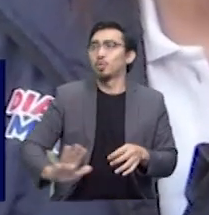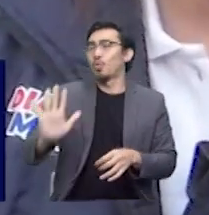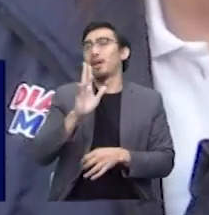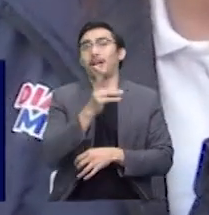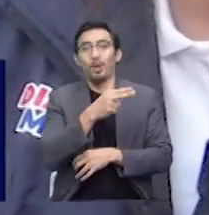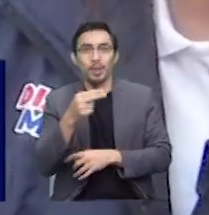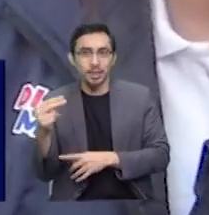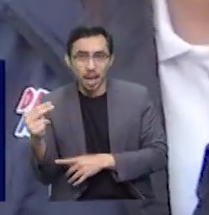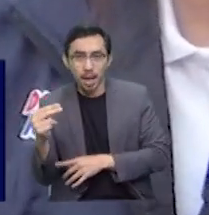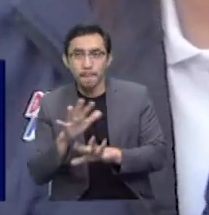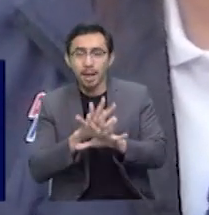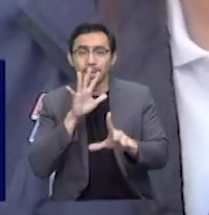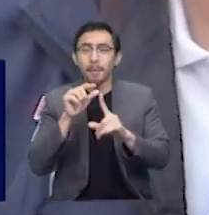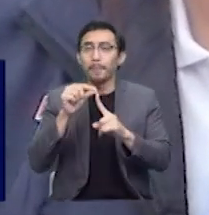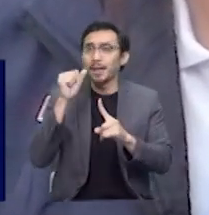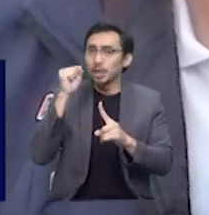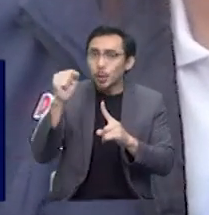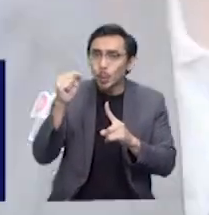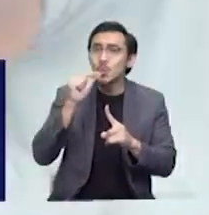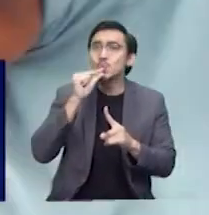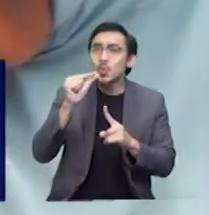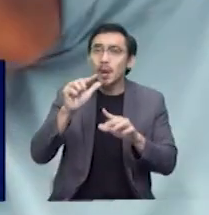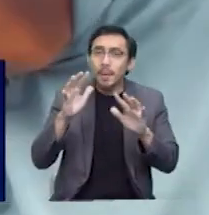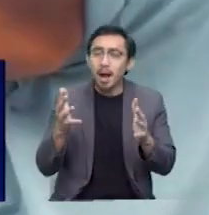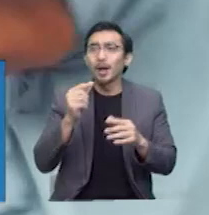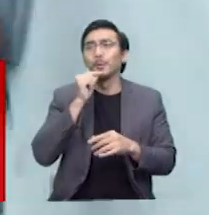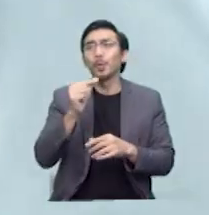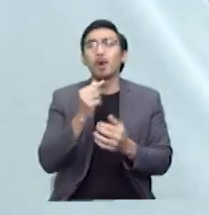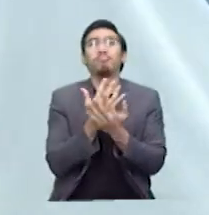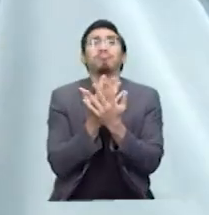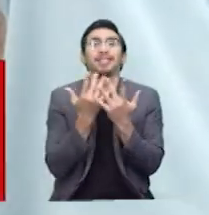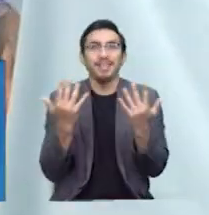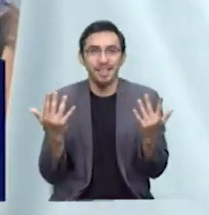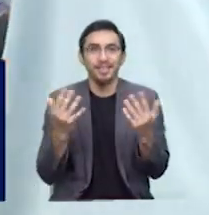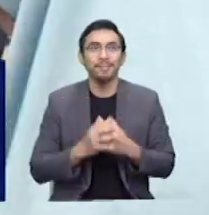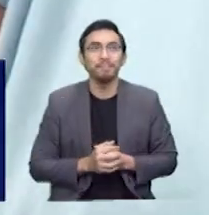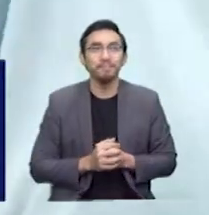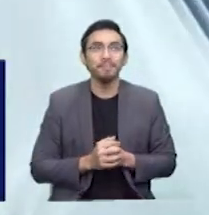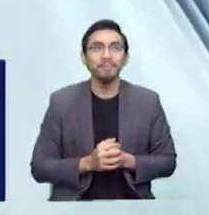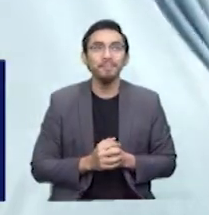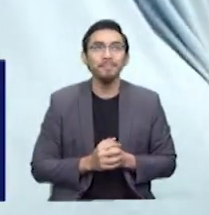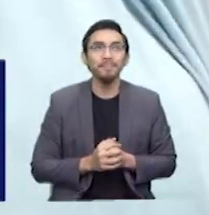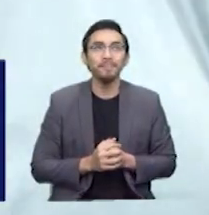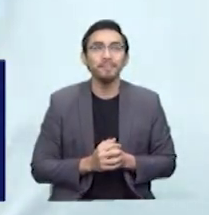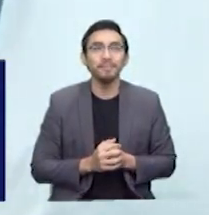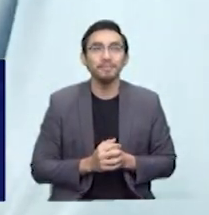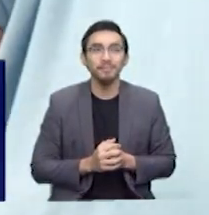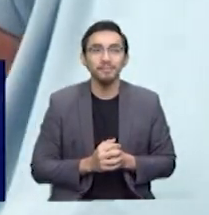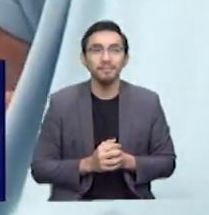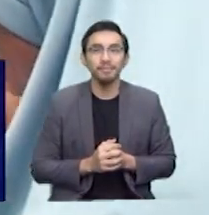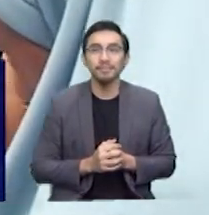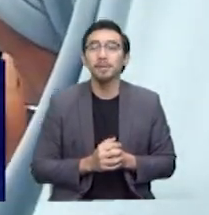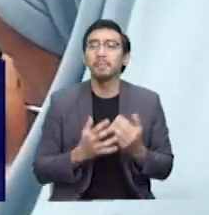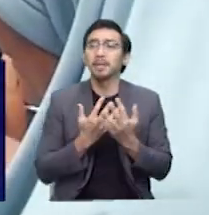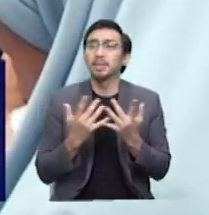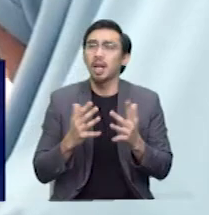berjuang untuk kepentingan kesejahteraan rakyat kecil. Ya, begitu antusias ya, karena saat ini